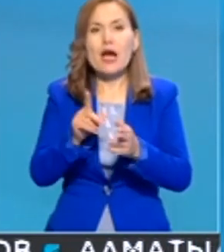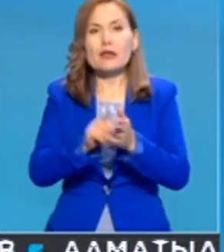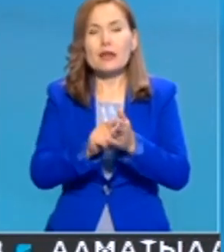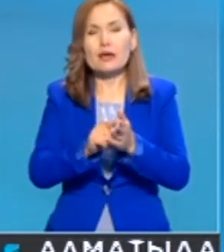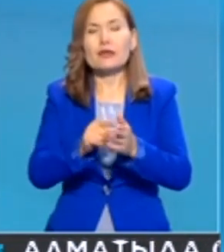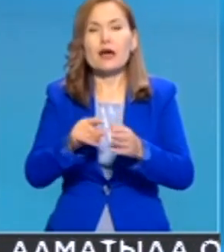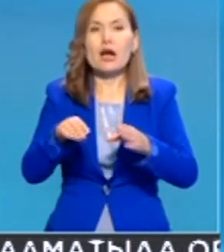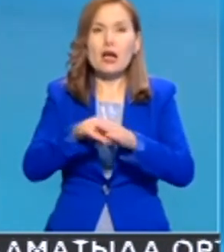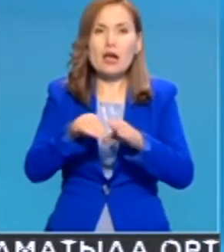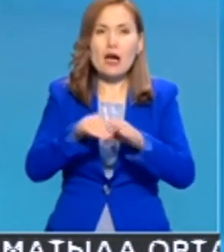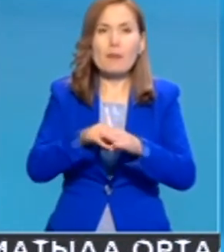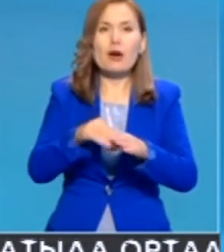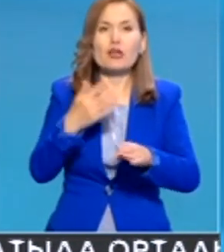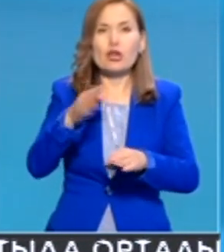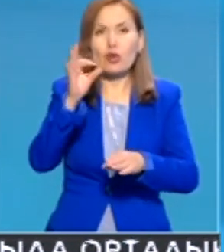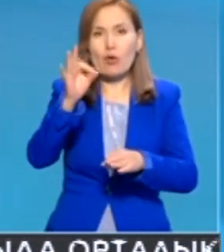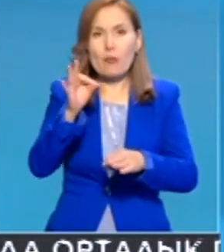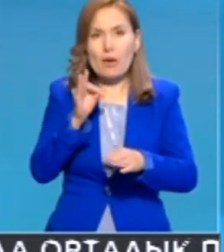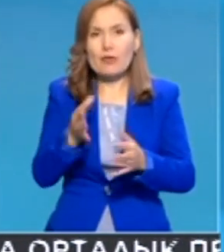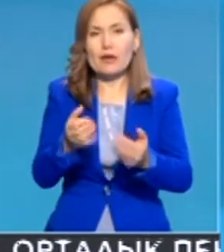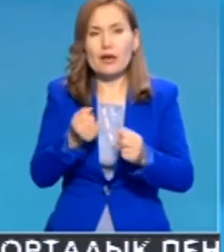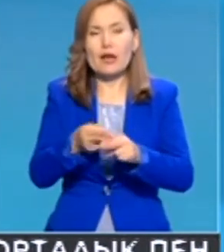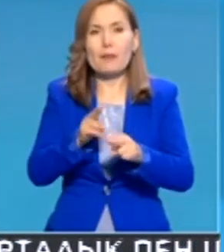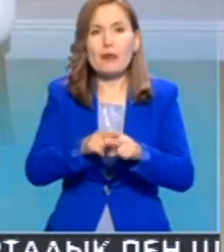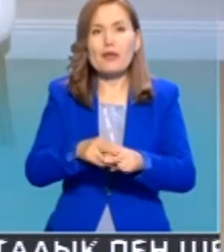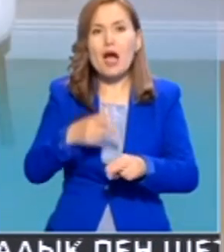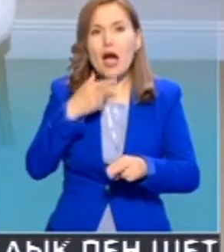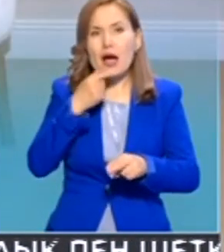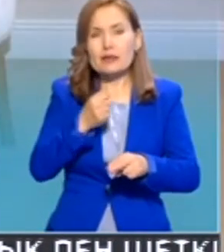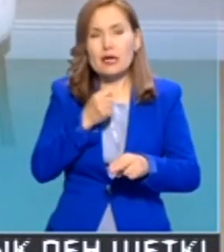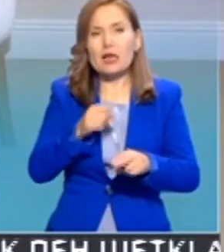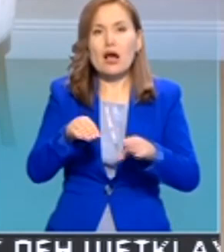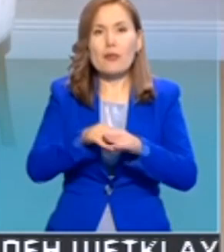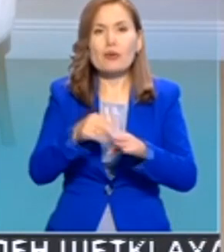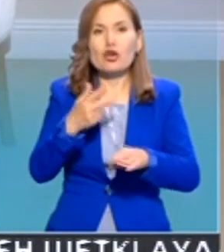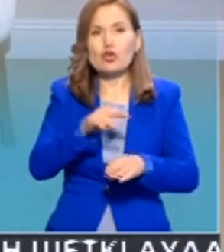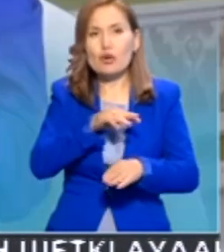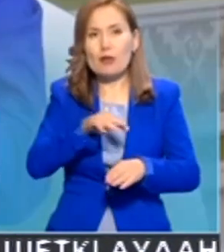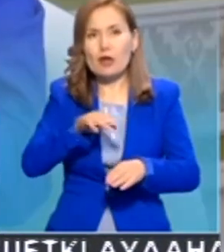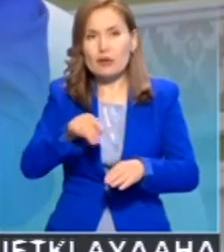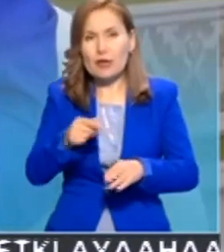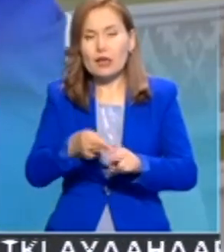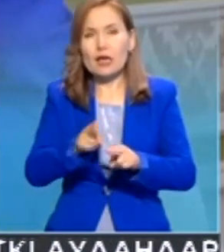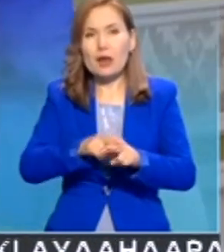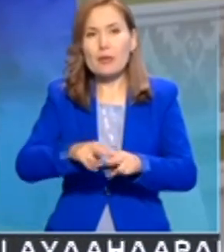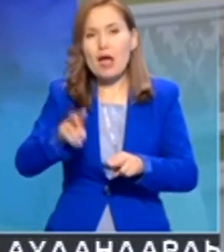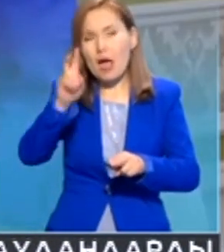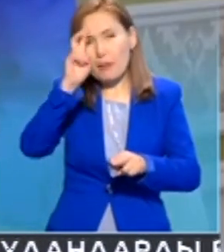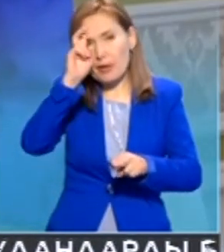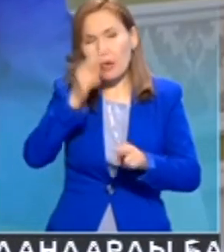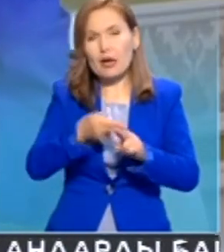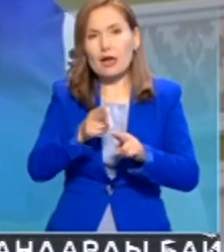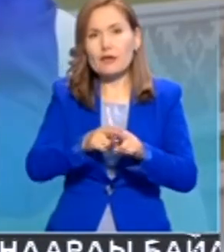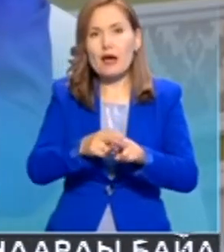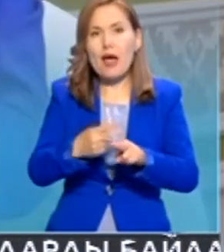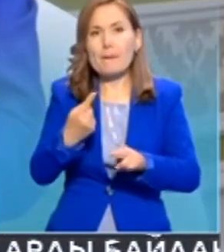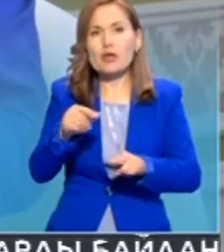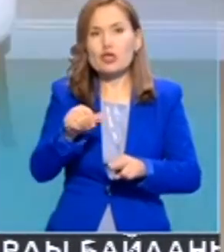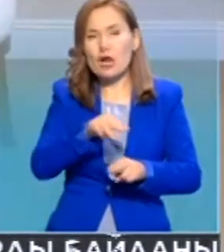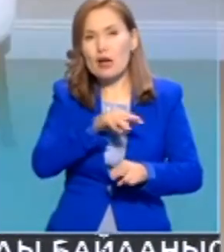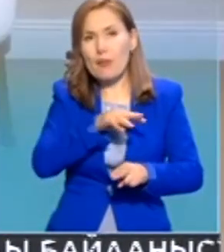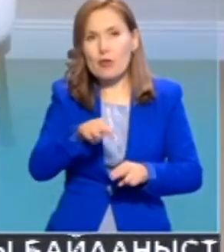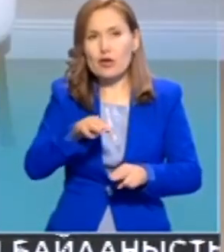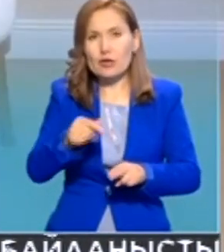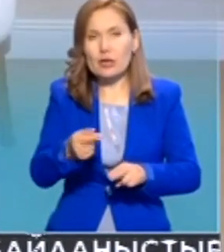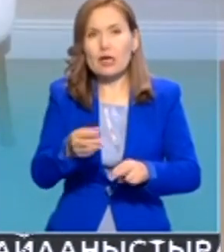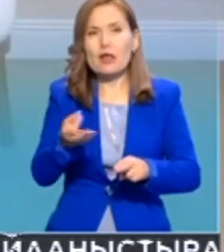зейнетақы жинақтарының 50% ала алады. Мәселен, сарбаздың жинағында 3 миллион теңге болса, мемлекет берген бағыт бойынша 1,5 миллион теңгесін пайдалануға құқы